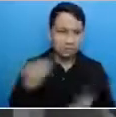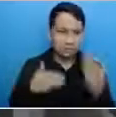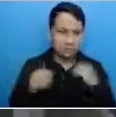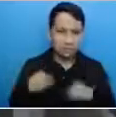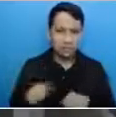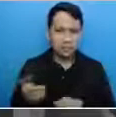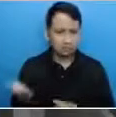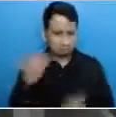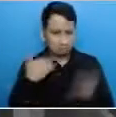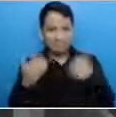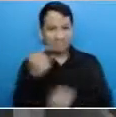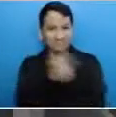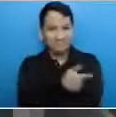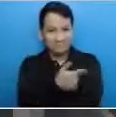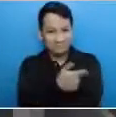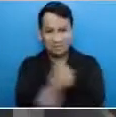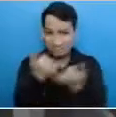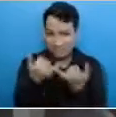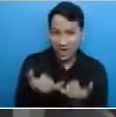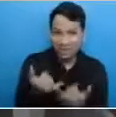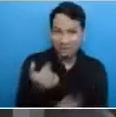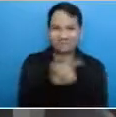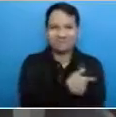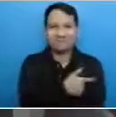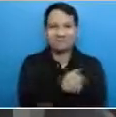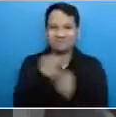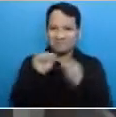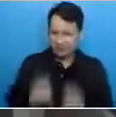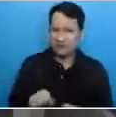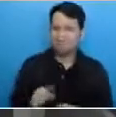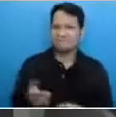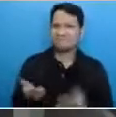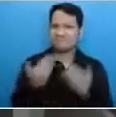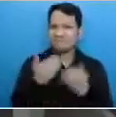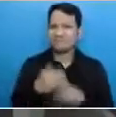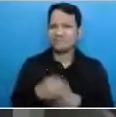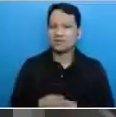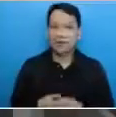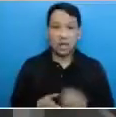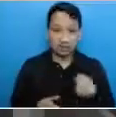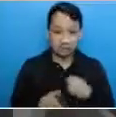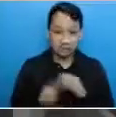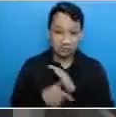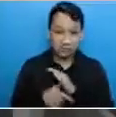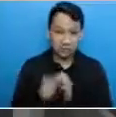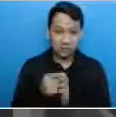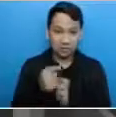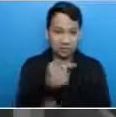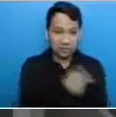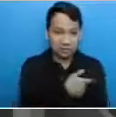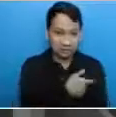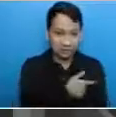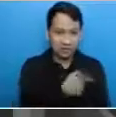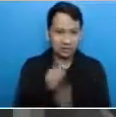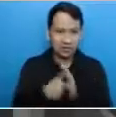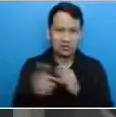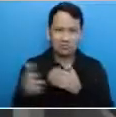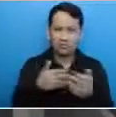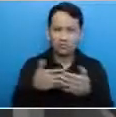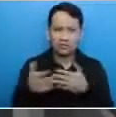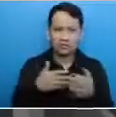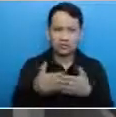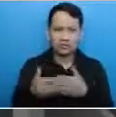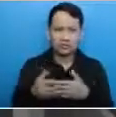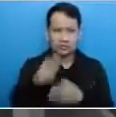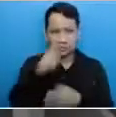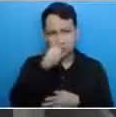ngayong umaga, isang makulay na kwento po ng pagmamahala ng ating pagsasaluhan kasama si Jeffrey Urieta at Angelica Mabuhay. Rise